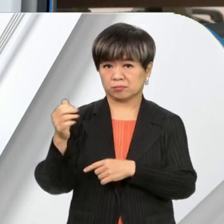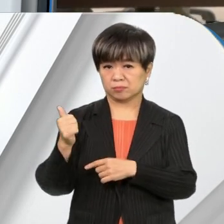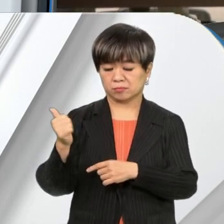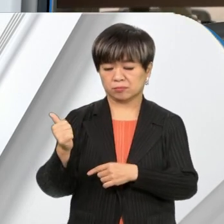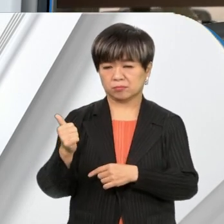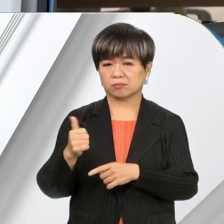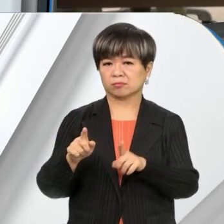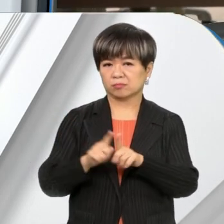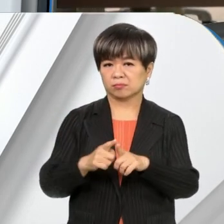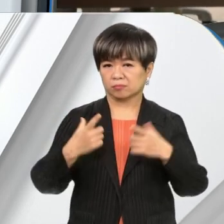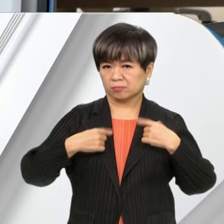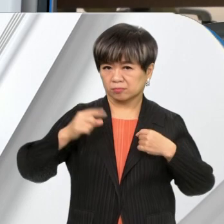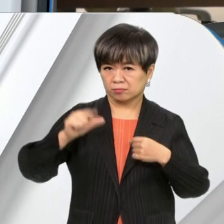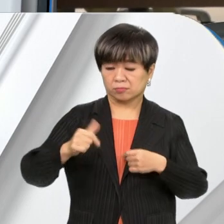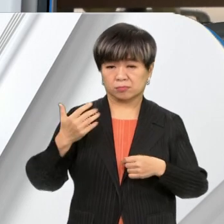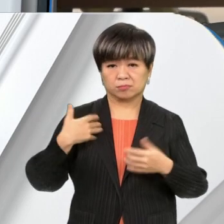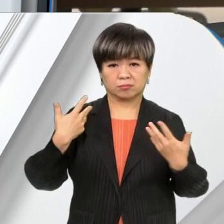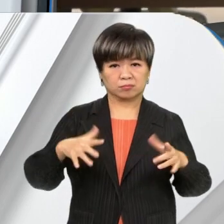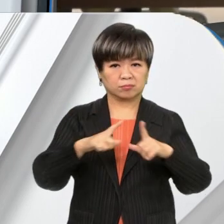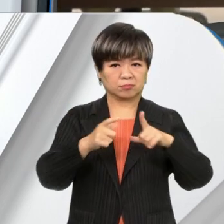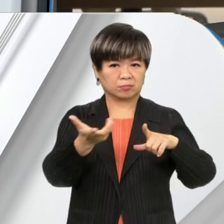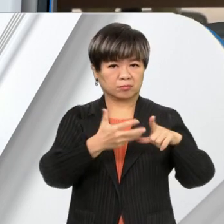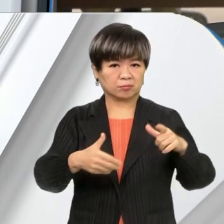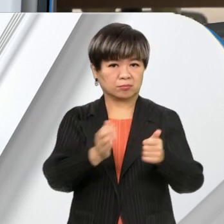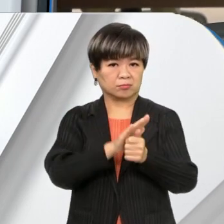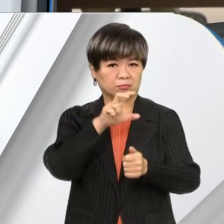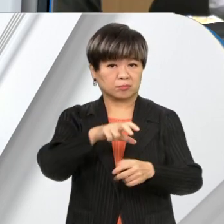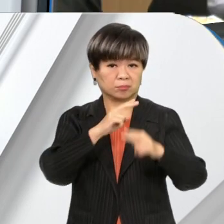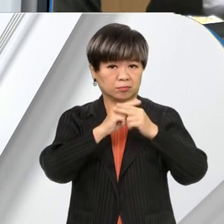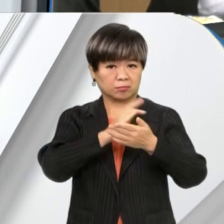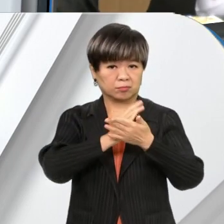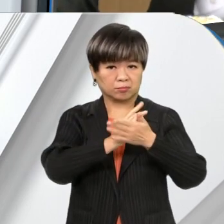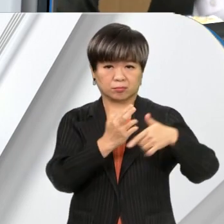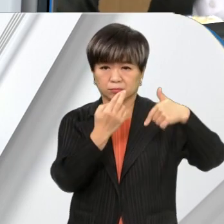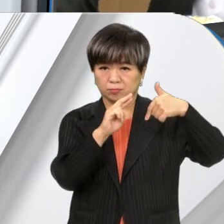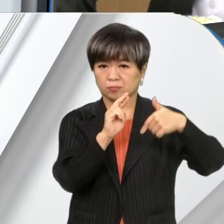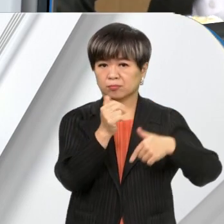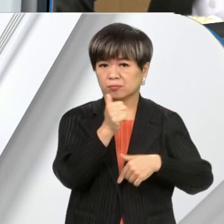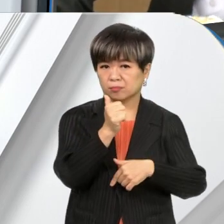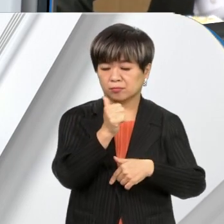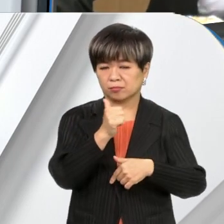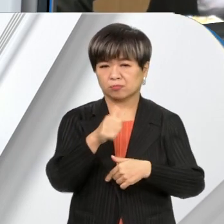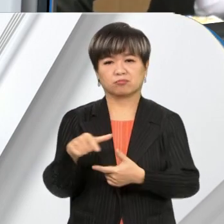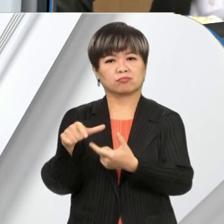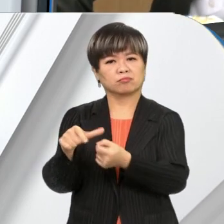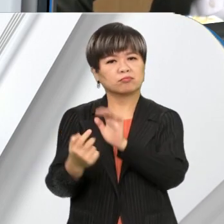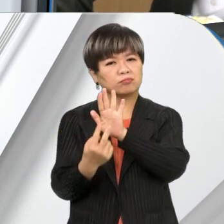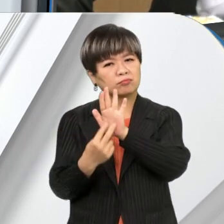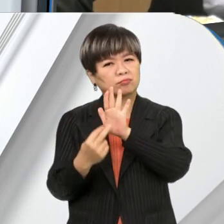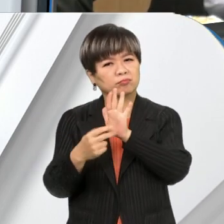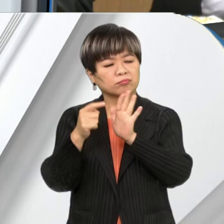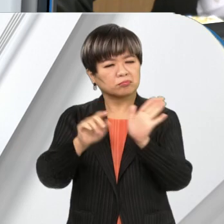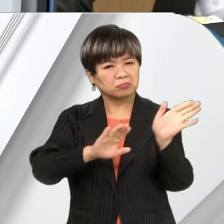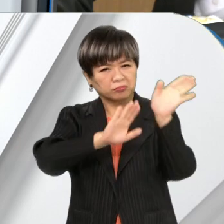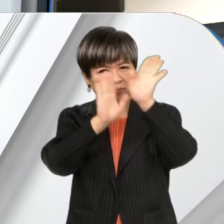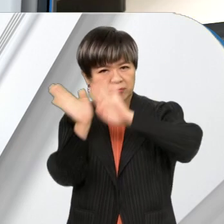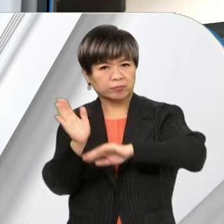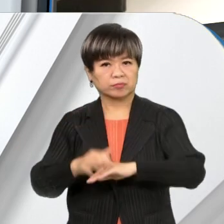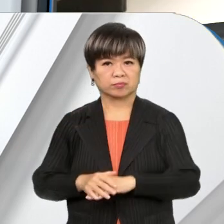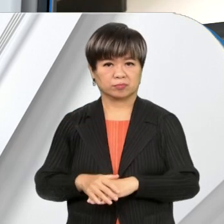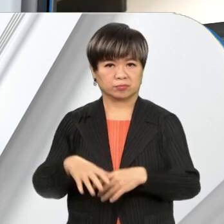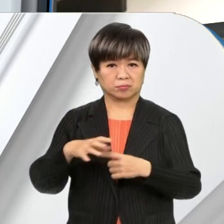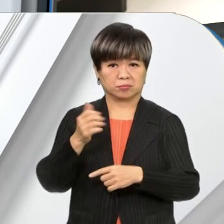冻金老律师还有前台夫副部处秘书傅琼的共款来说